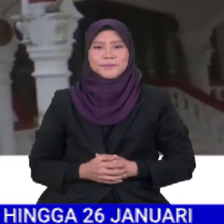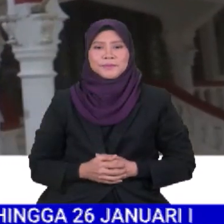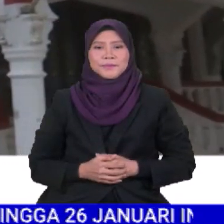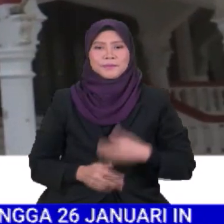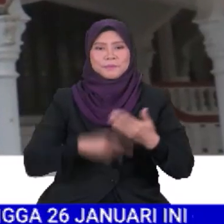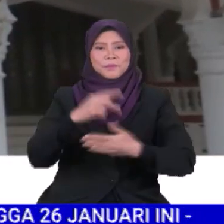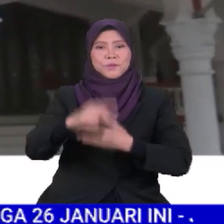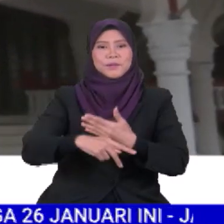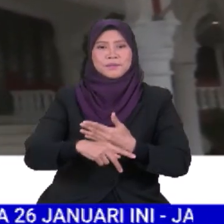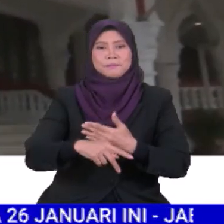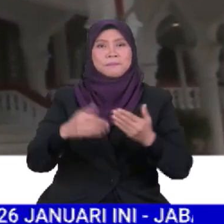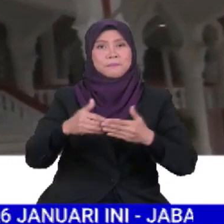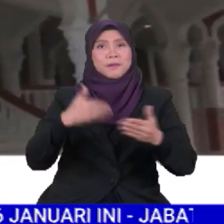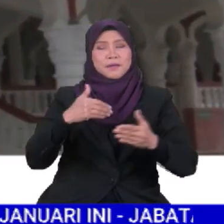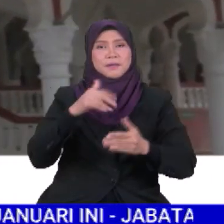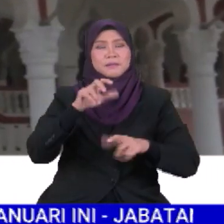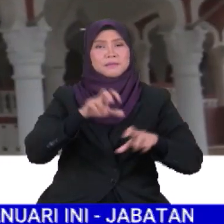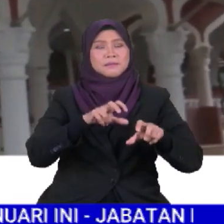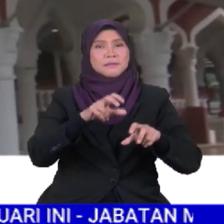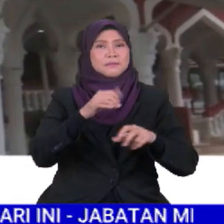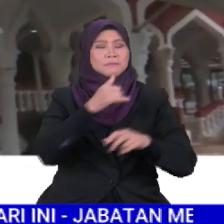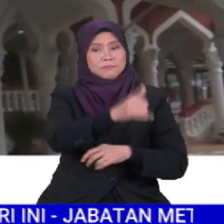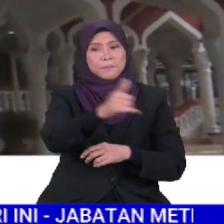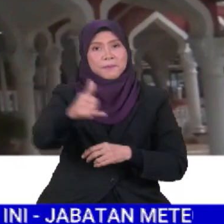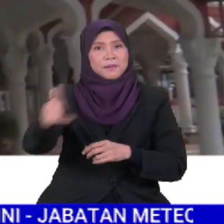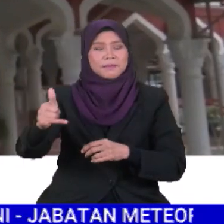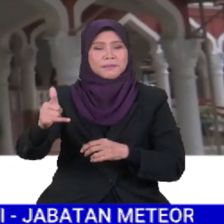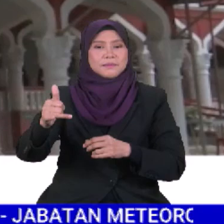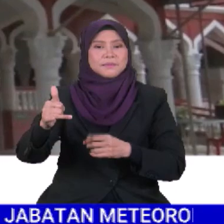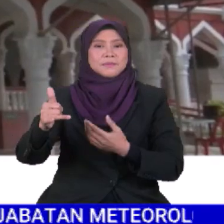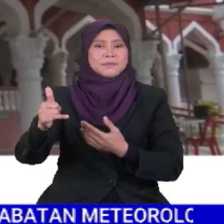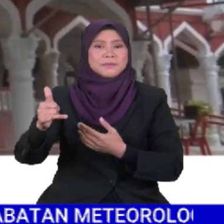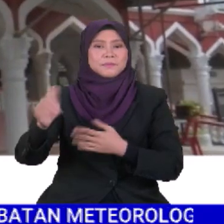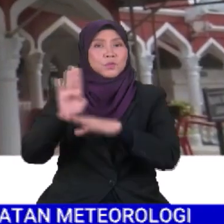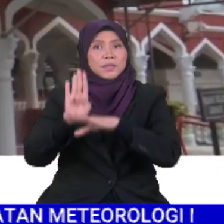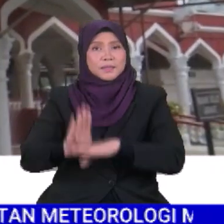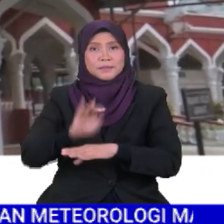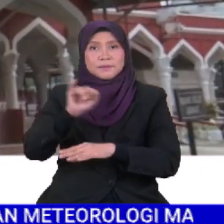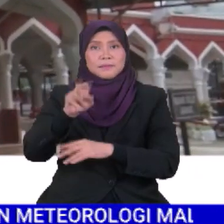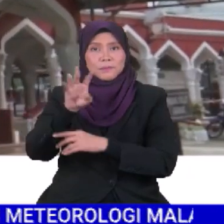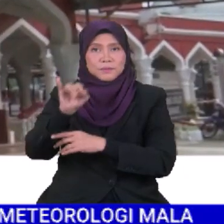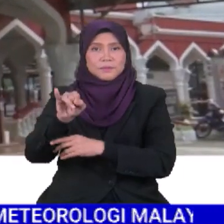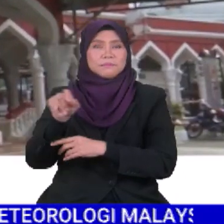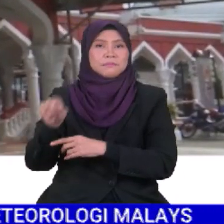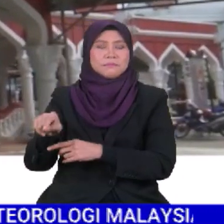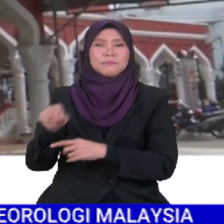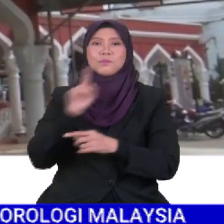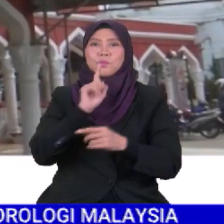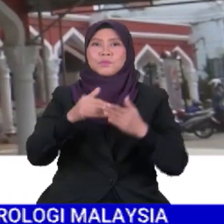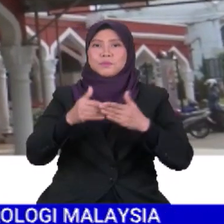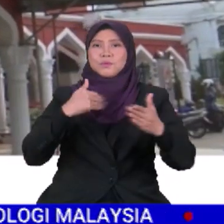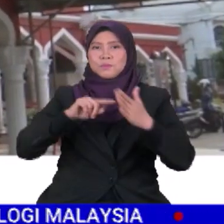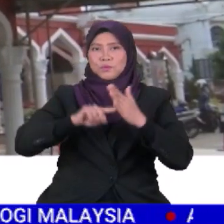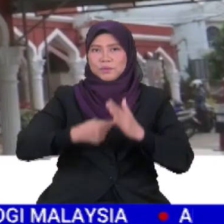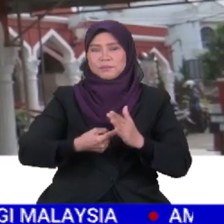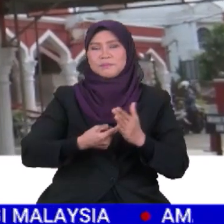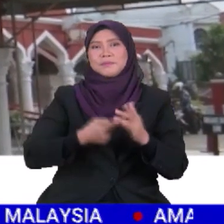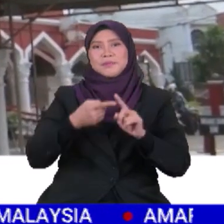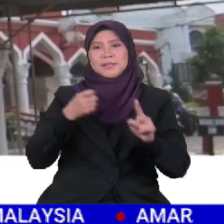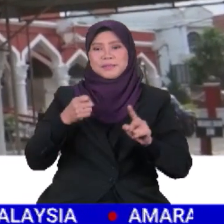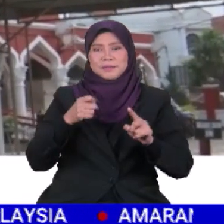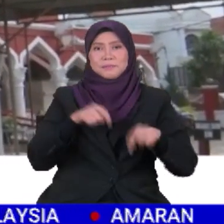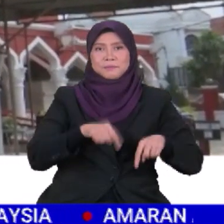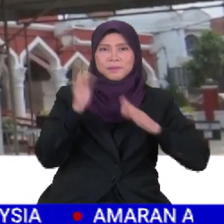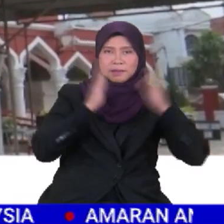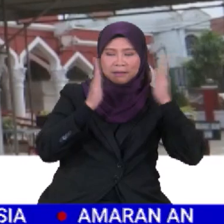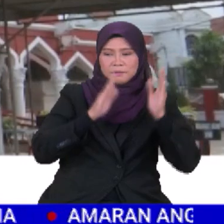Program Prakembara Budaya Jawi telusuri Masjid Tamim Al-Kubro merupakan persediaan persatuan itu sebelum memulakan pengembaraan dari negara